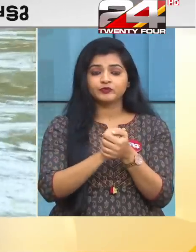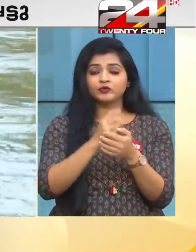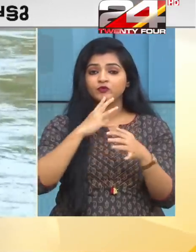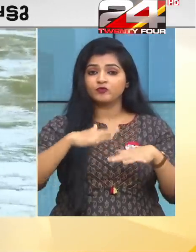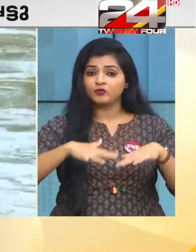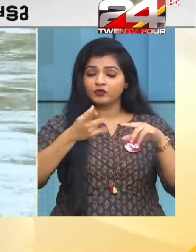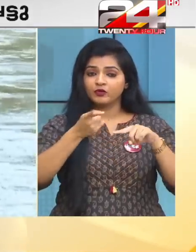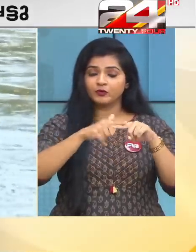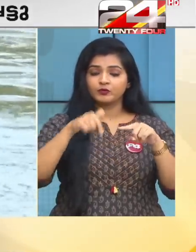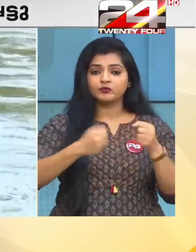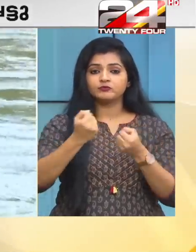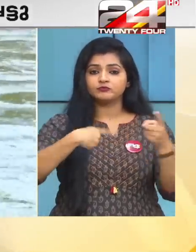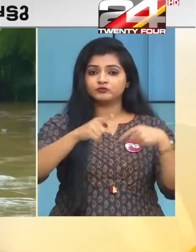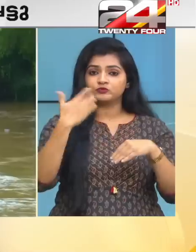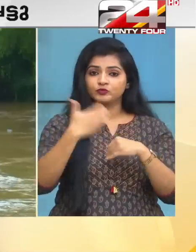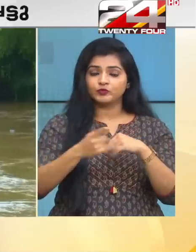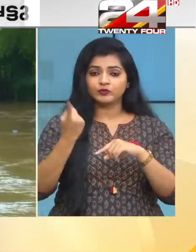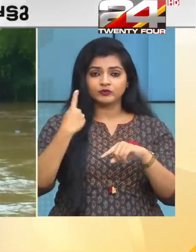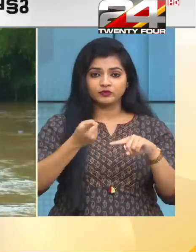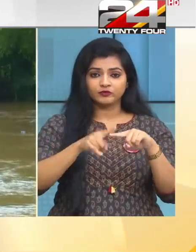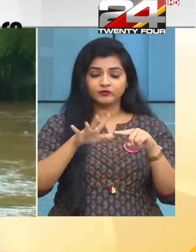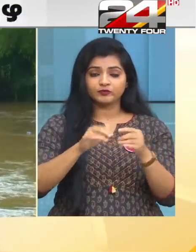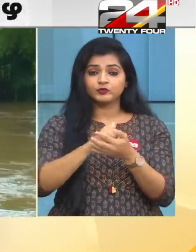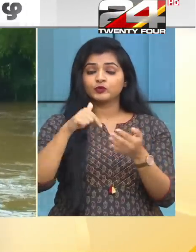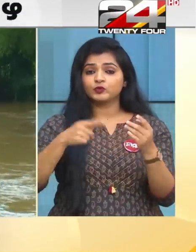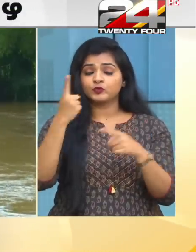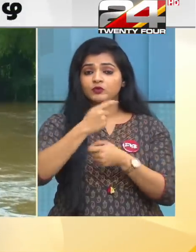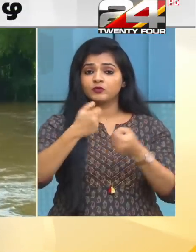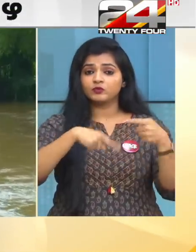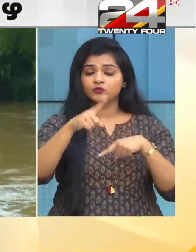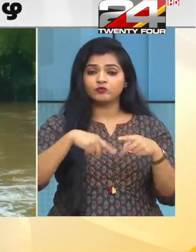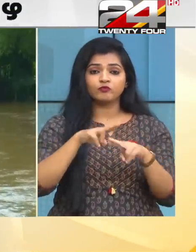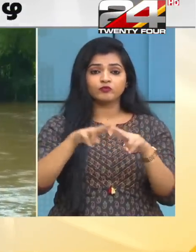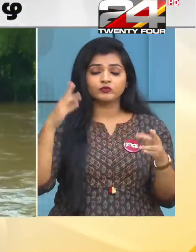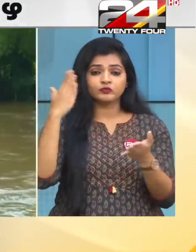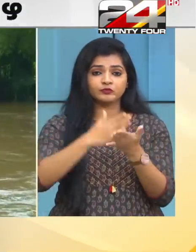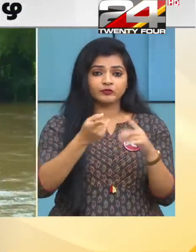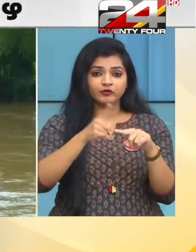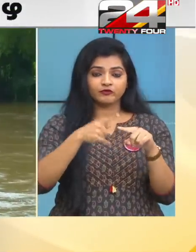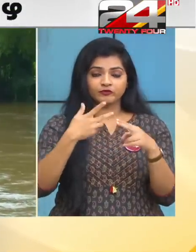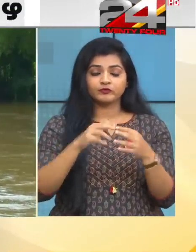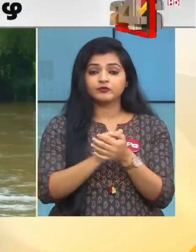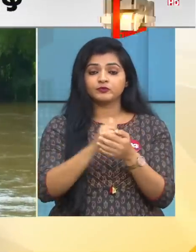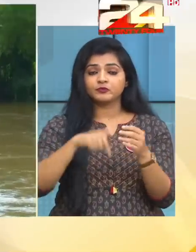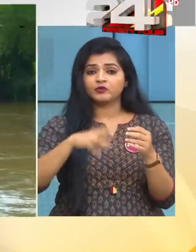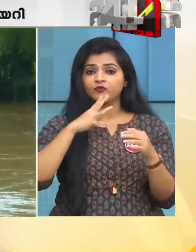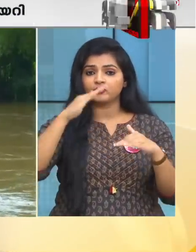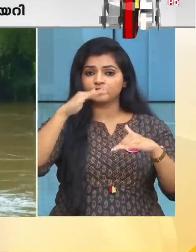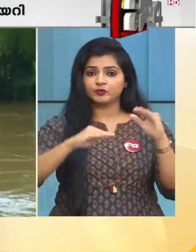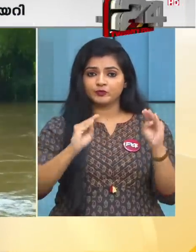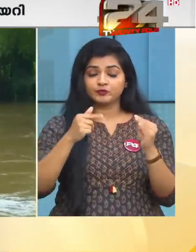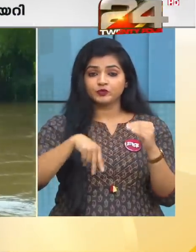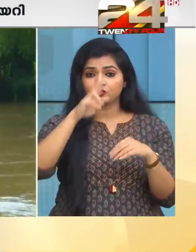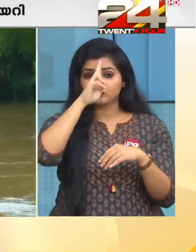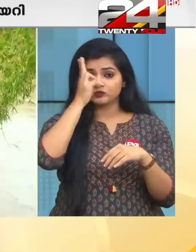എന്തായാലും ഇന്ന് വീണ്ടും ഗതാഗതം പൂർണ്ണമായി സ്തംഭിക്കുന്ന രീതിയിലേക്ക് കാര്യങ്ങൾ എത്തി. പക്ഷെ ഇപ്പോൾ വെള്ളം വല്ലാതെ വലിഞ്ഞിട്ടുണ്ട്. കാരണം ഉച്ചയ്ക്ക്